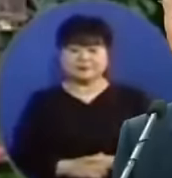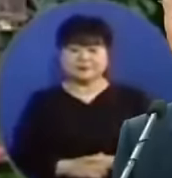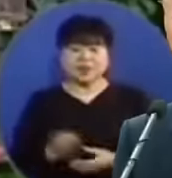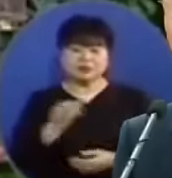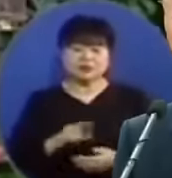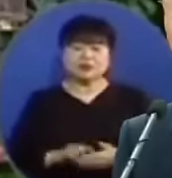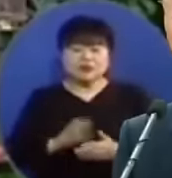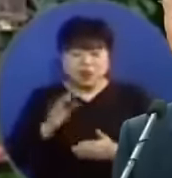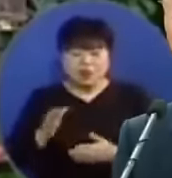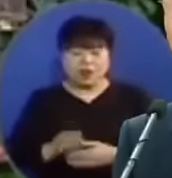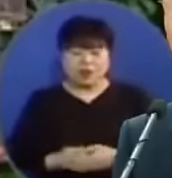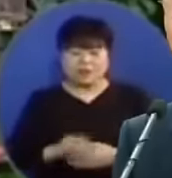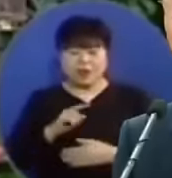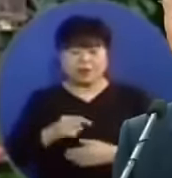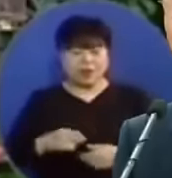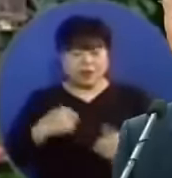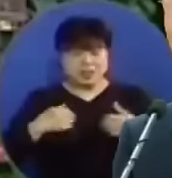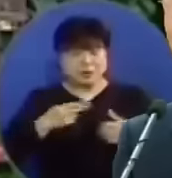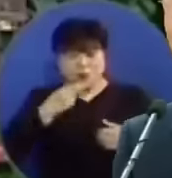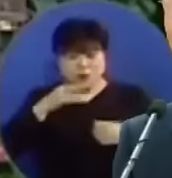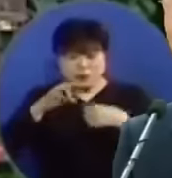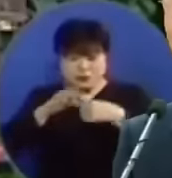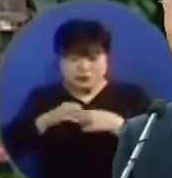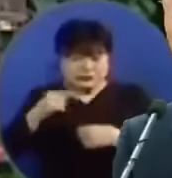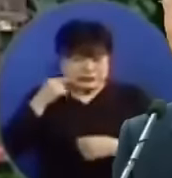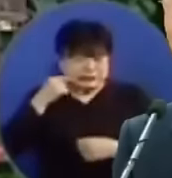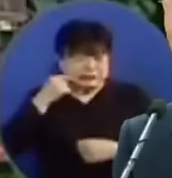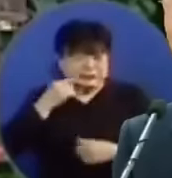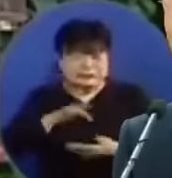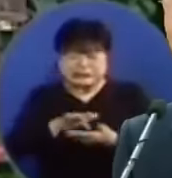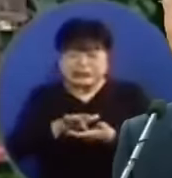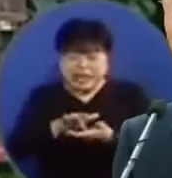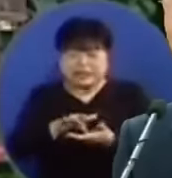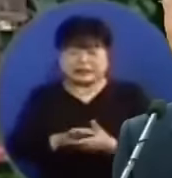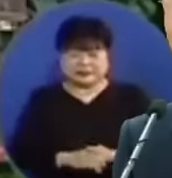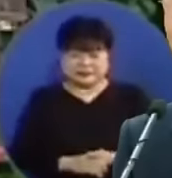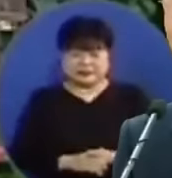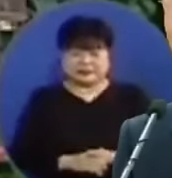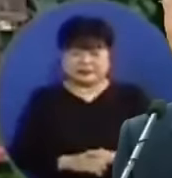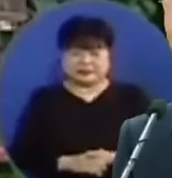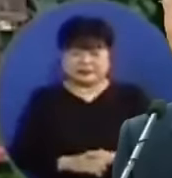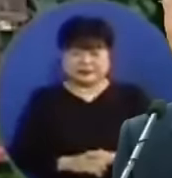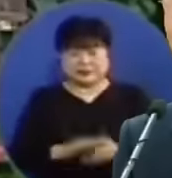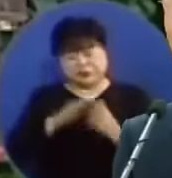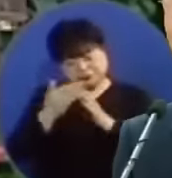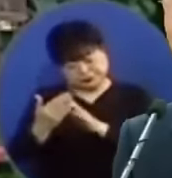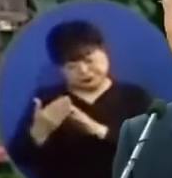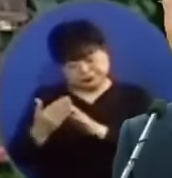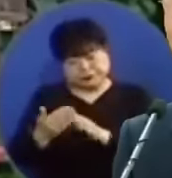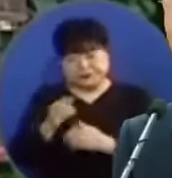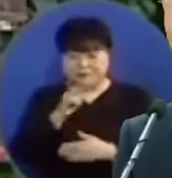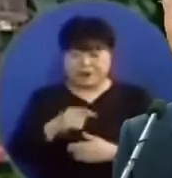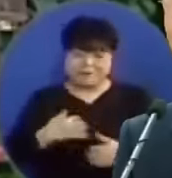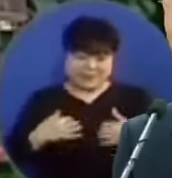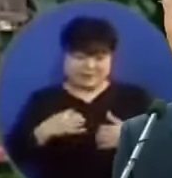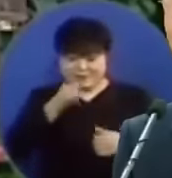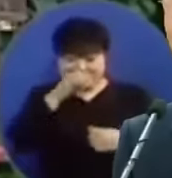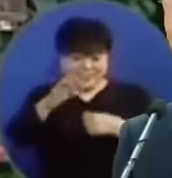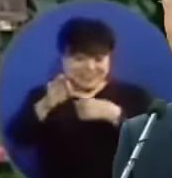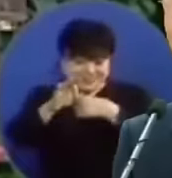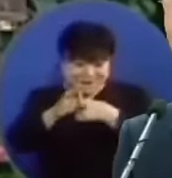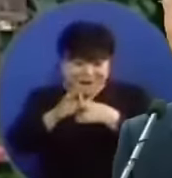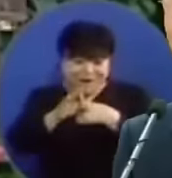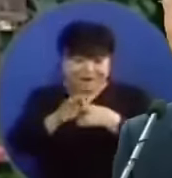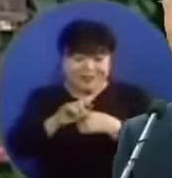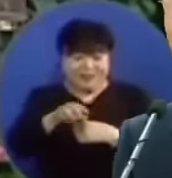부귀영화 공명이 있어도 마음의 기쁨이 없으면 그것은 쓴 약에 불과합니다. 그러나 비록 초가상 칸에 살지라도 마음의 기쁨이 있으면